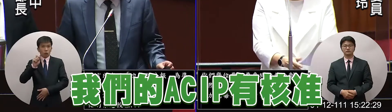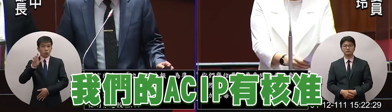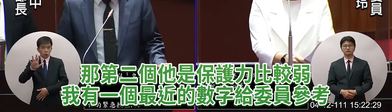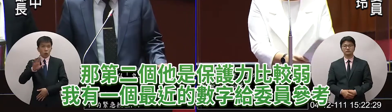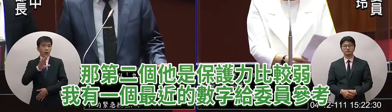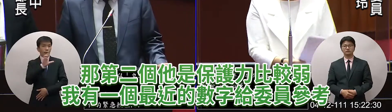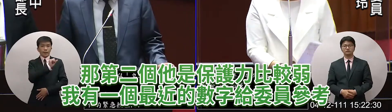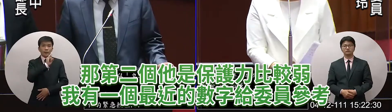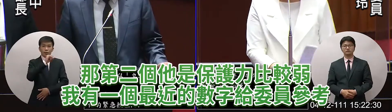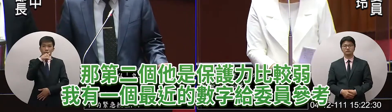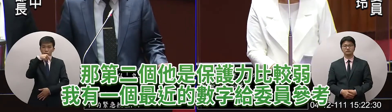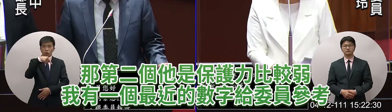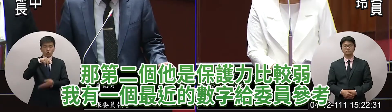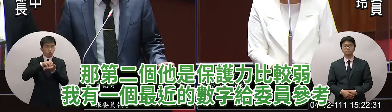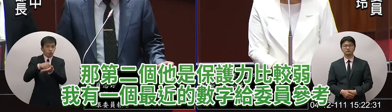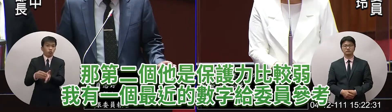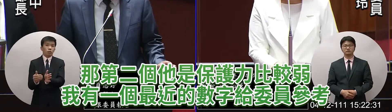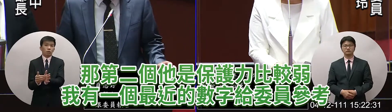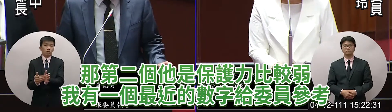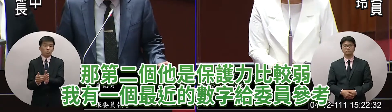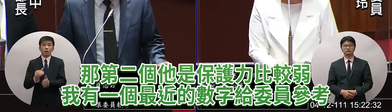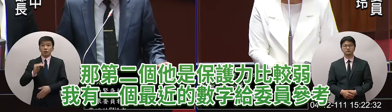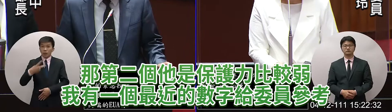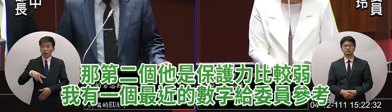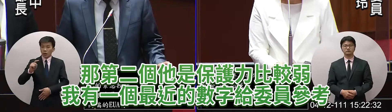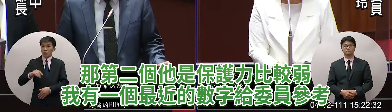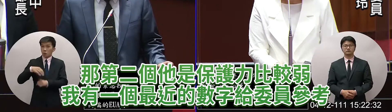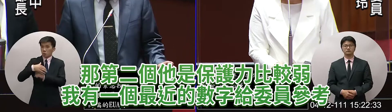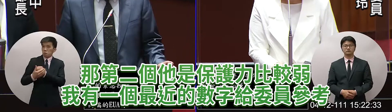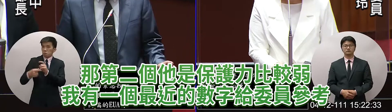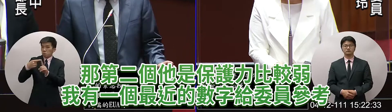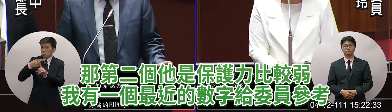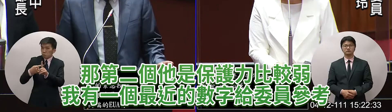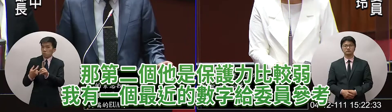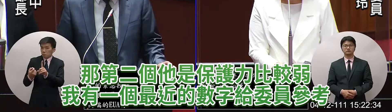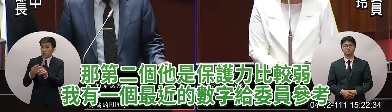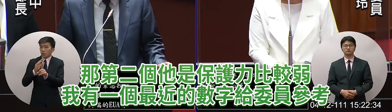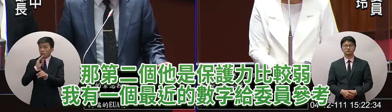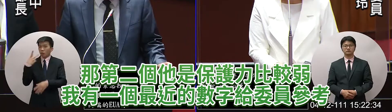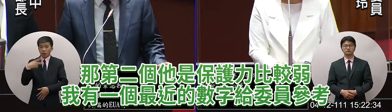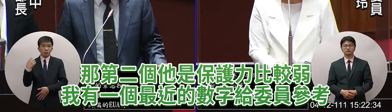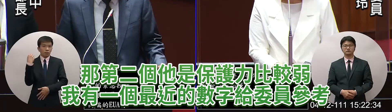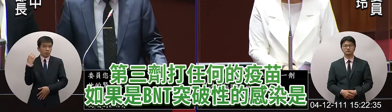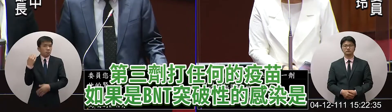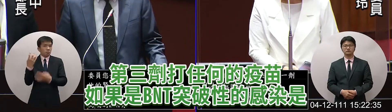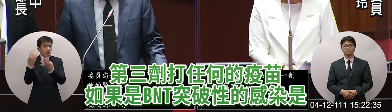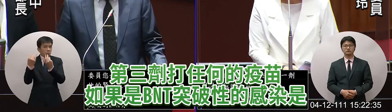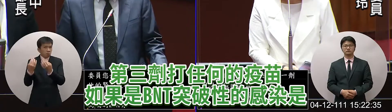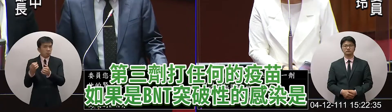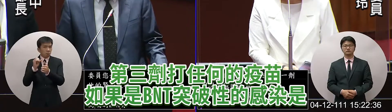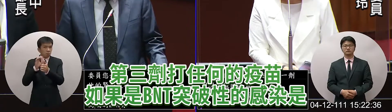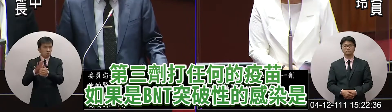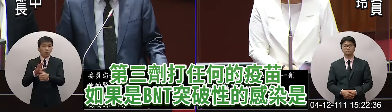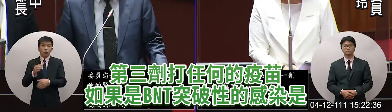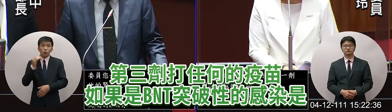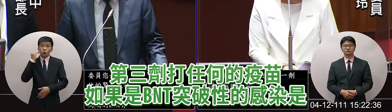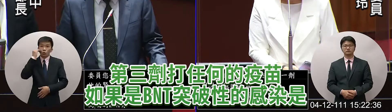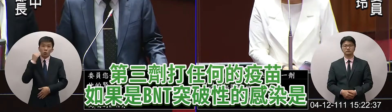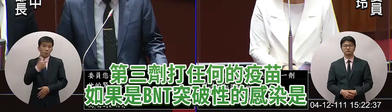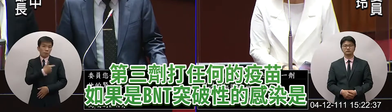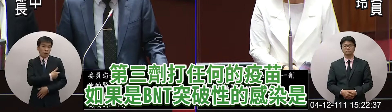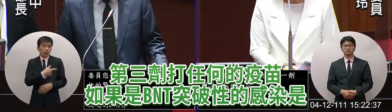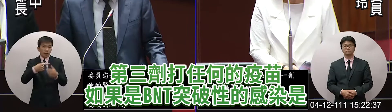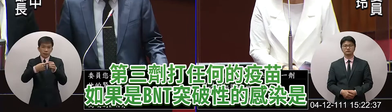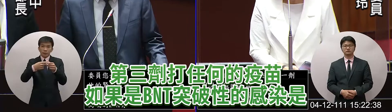核准。然后第二个，它是保护力比较弱，我有一个最近的数字给委员参考。如果第三剂打任何的